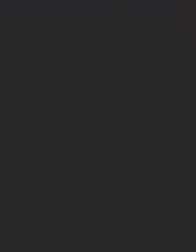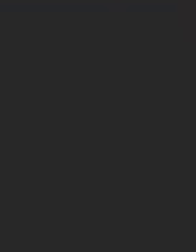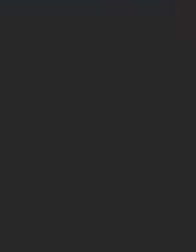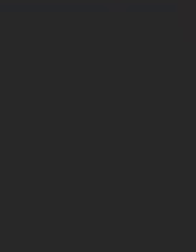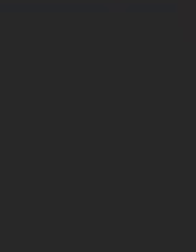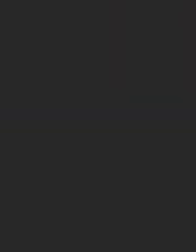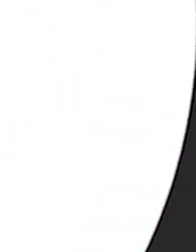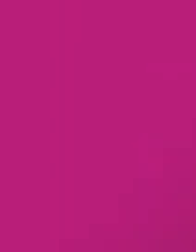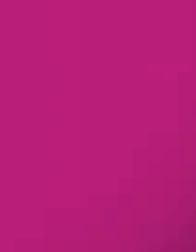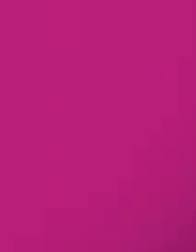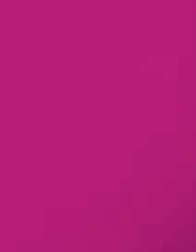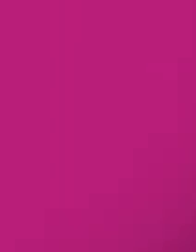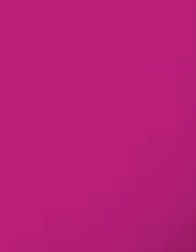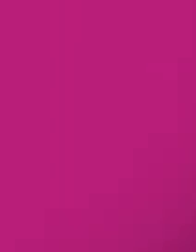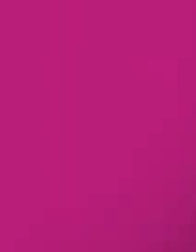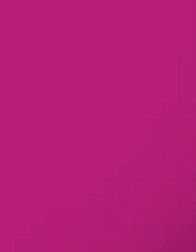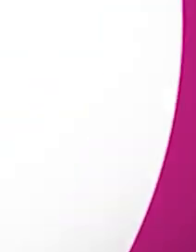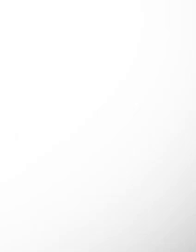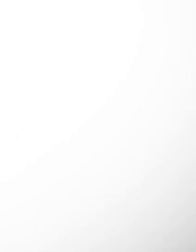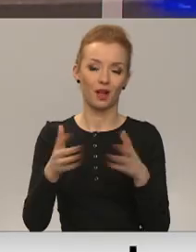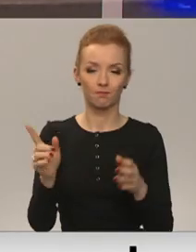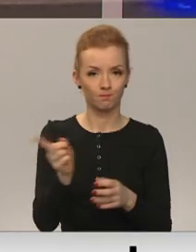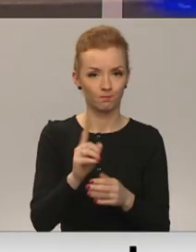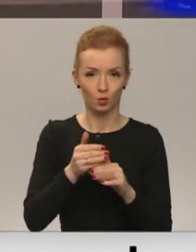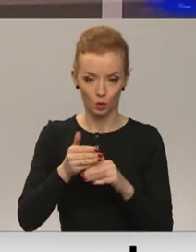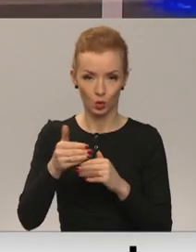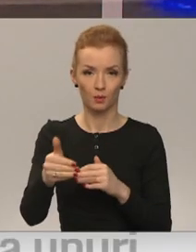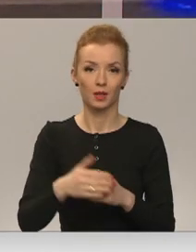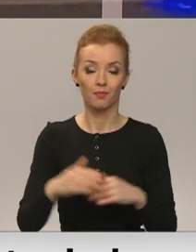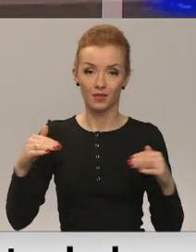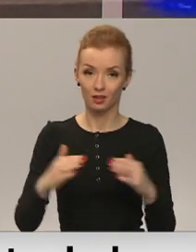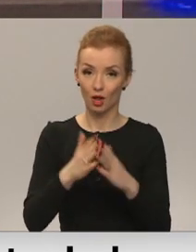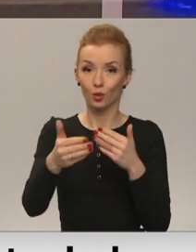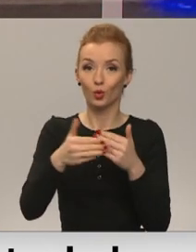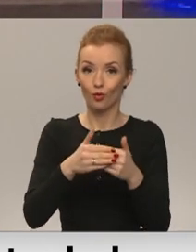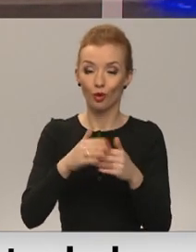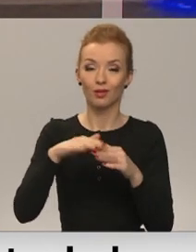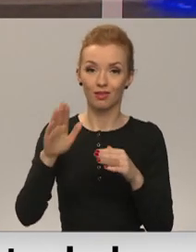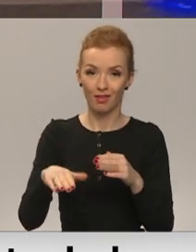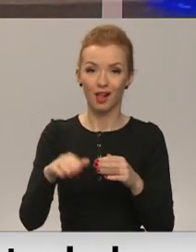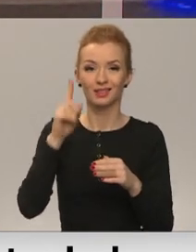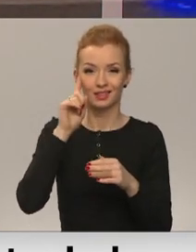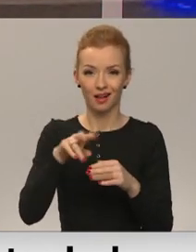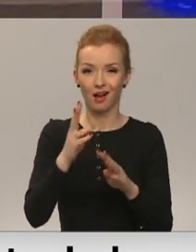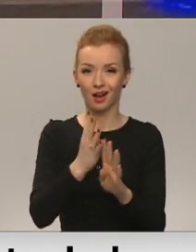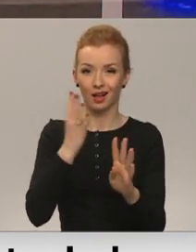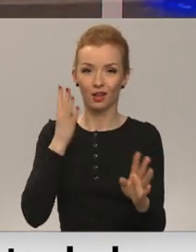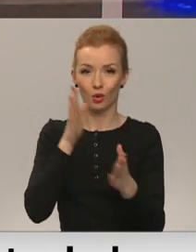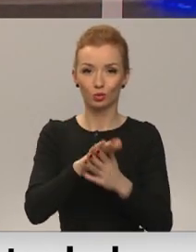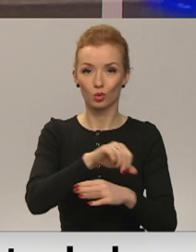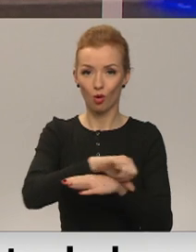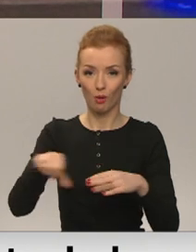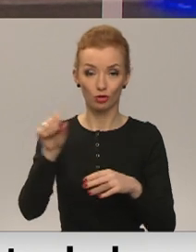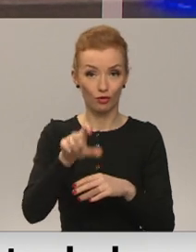Re, viss ēters ir te! Svētku tuvošanās dēļ jau ierasts, ka rindas uz robežām ir garākas nekā